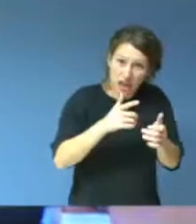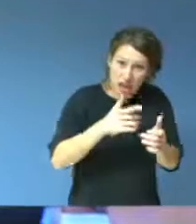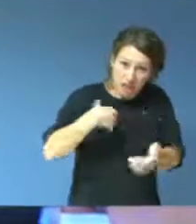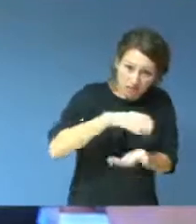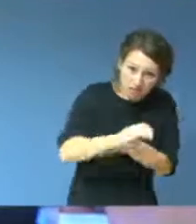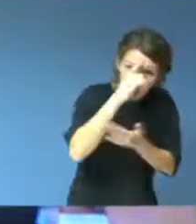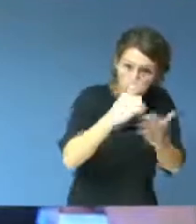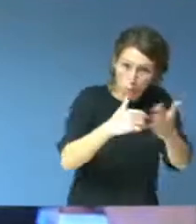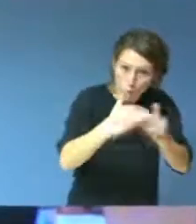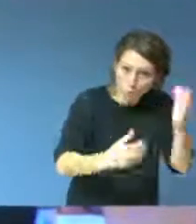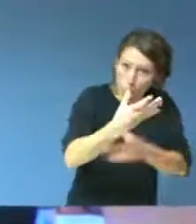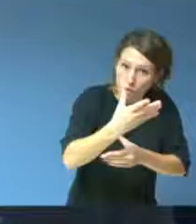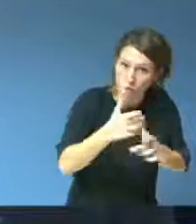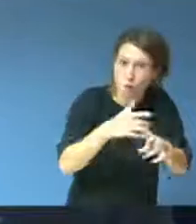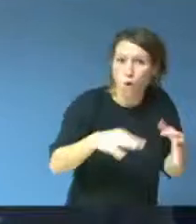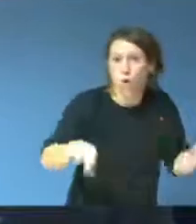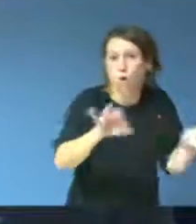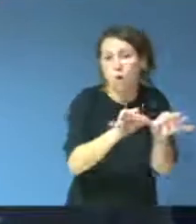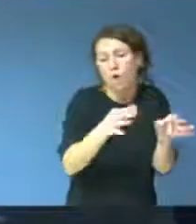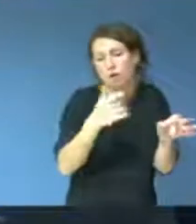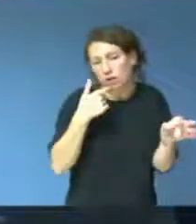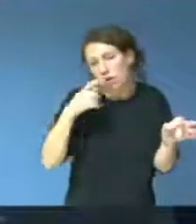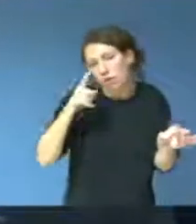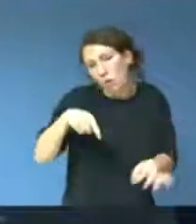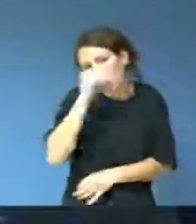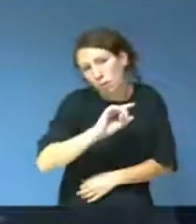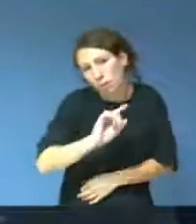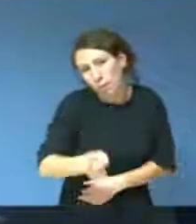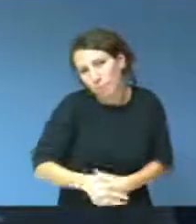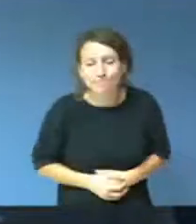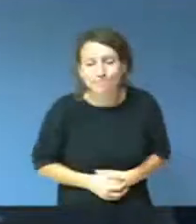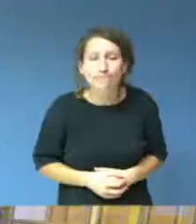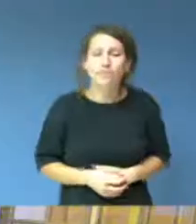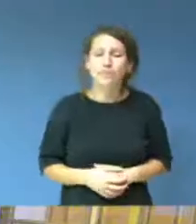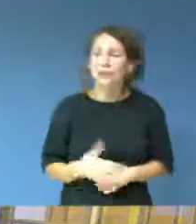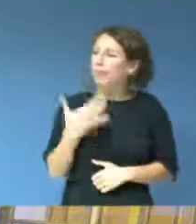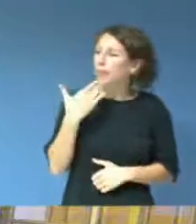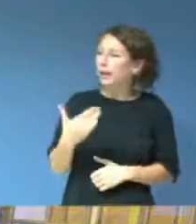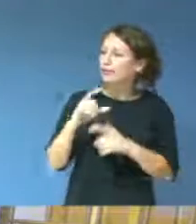non plus. Merci. Merci Madame Beaujard. Monsieur Philippot.